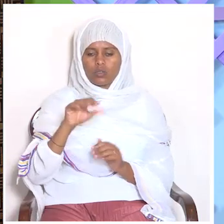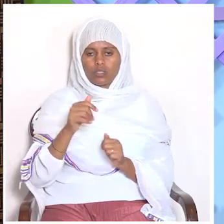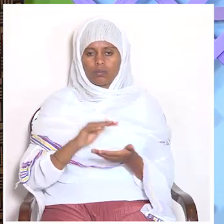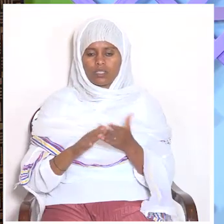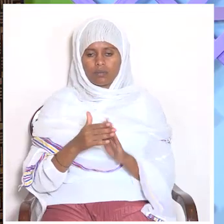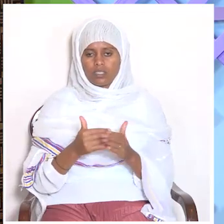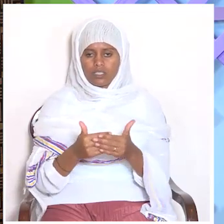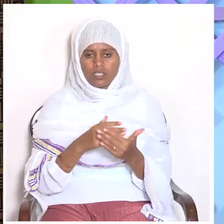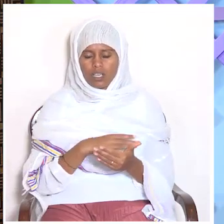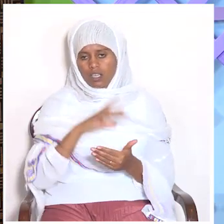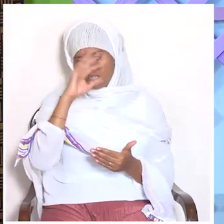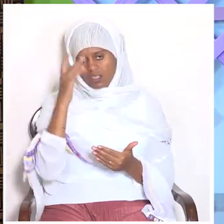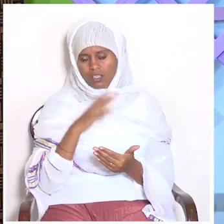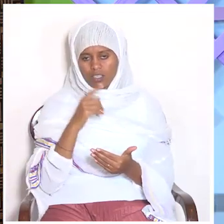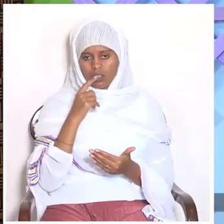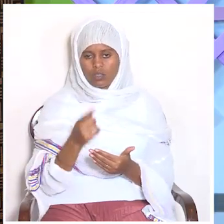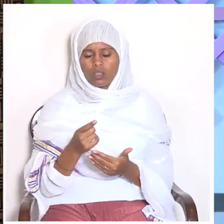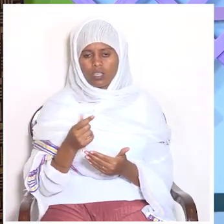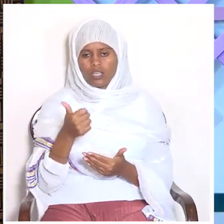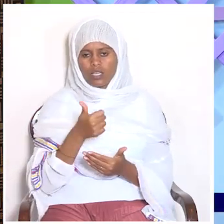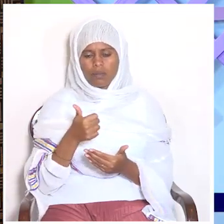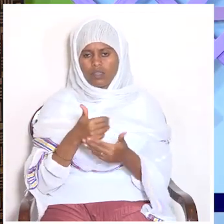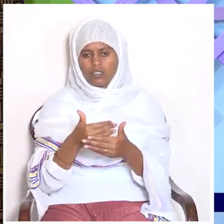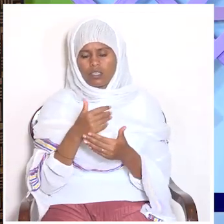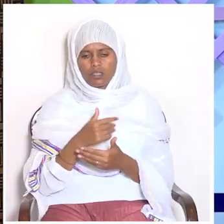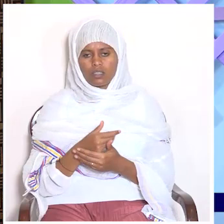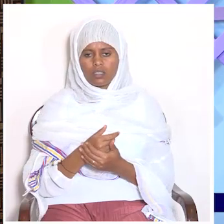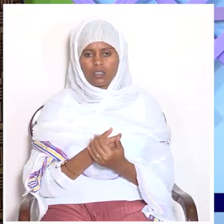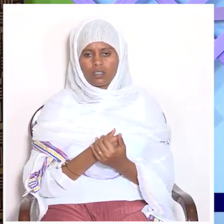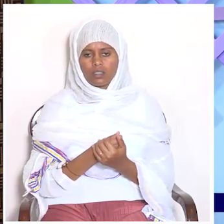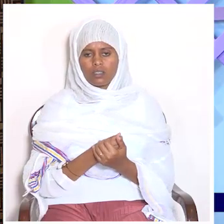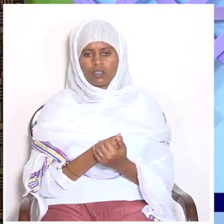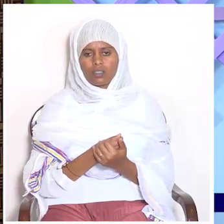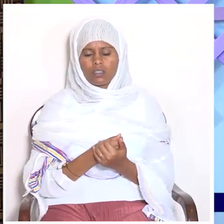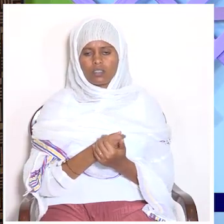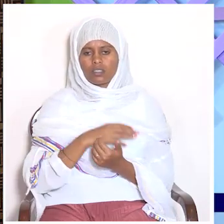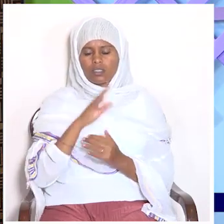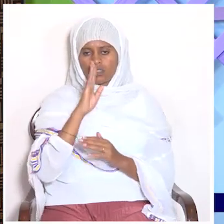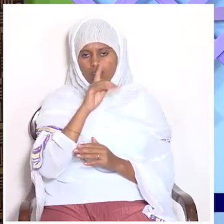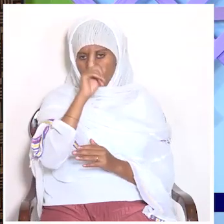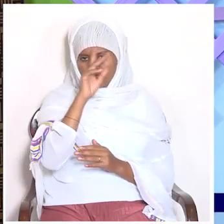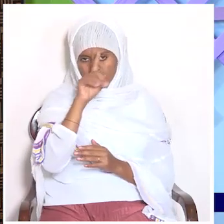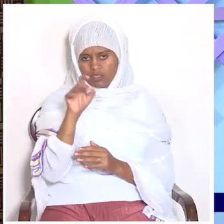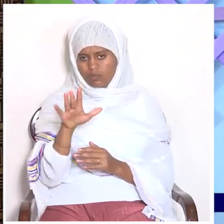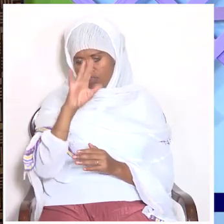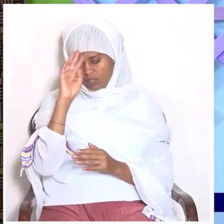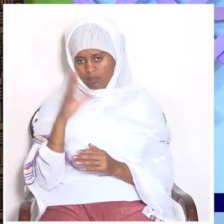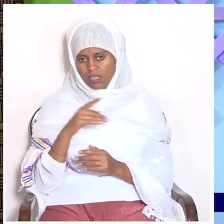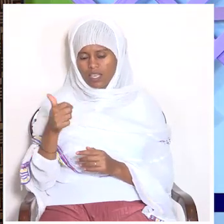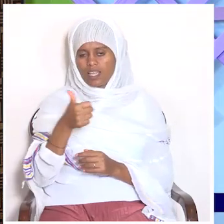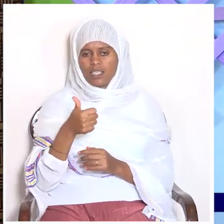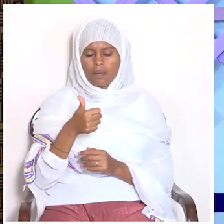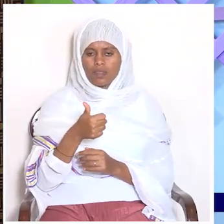سخونة سنسا أب إرغانا بلا إرسابيت أكوا سنسا مالو تدو خمي يتتبع له قدس الرنجل والعصر